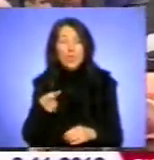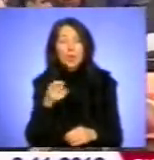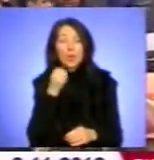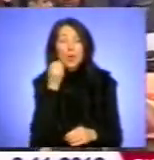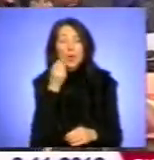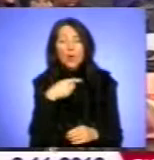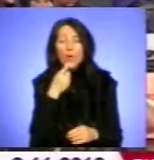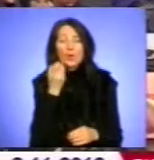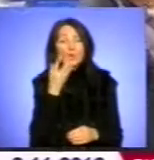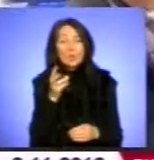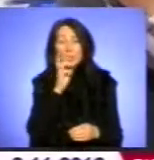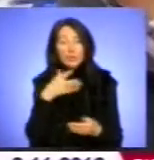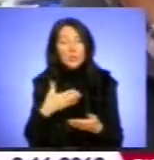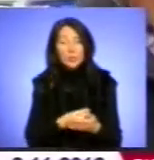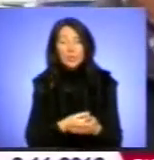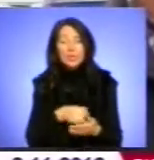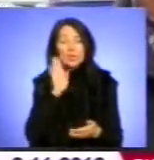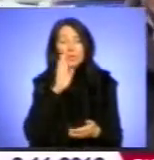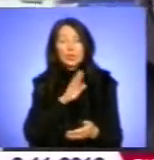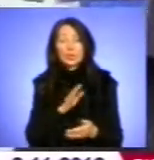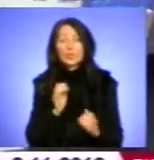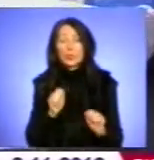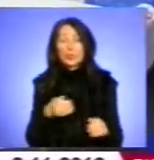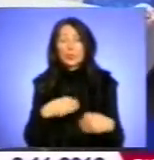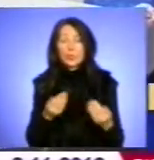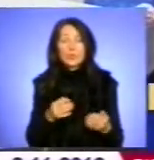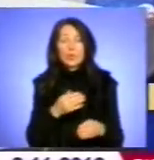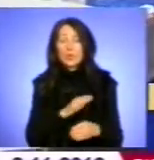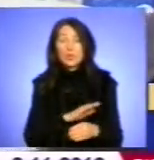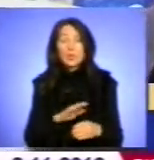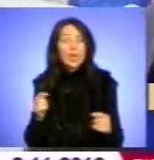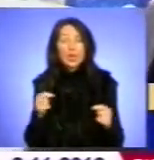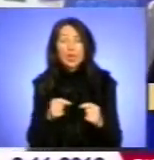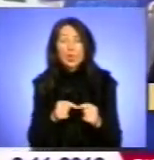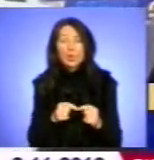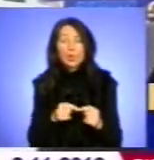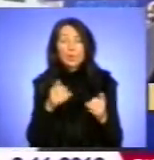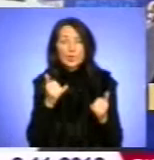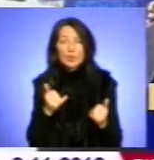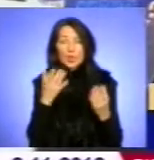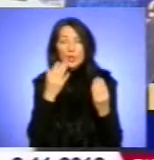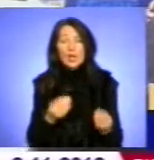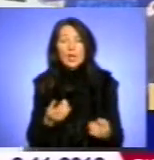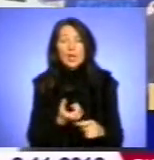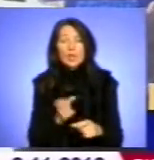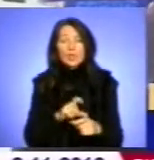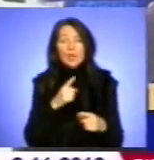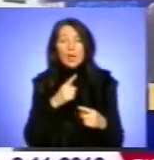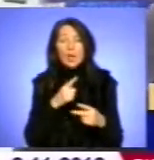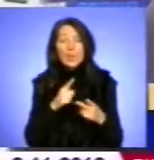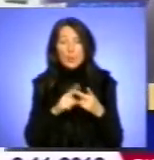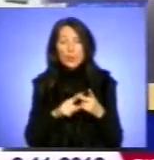і неякісним. Стосується наших комунальних підприємств, наскільки я знаю, на сьогоднішній день понад 1,5 мільйона гривень